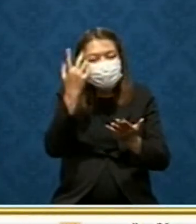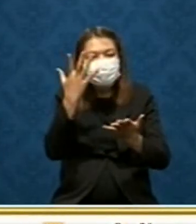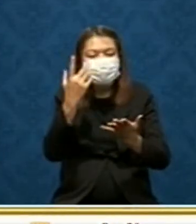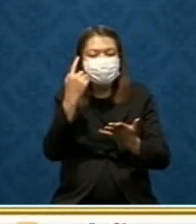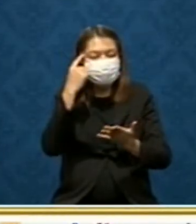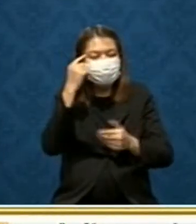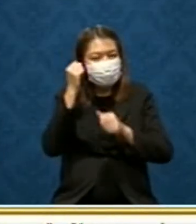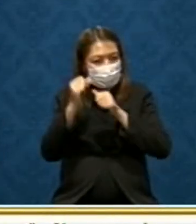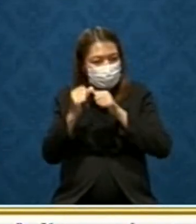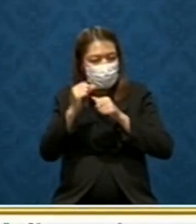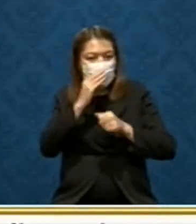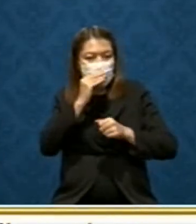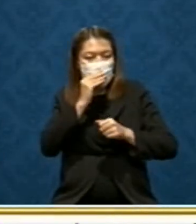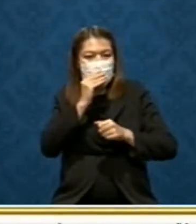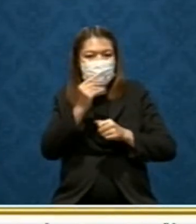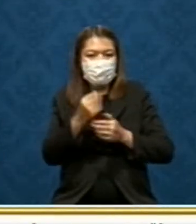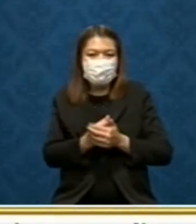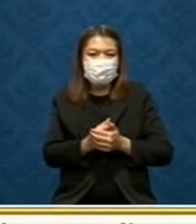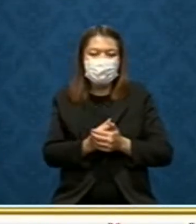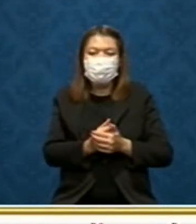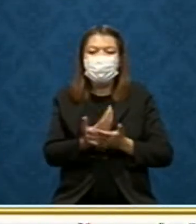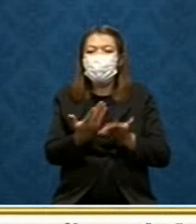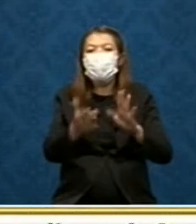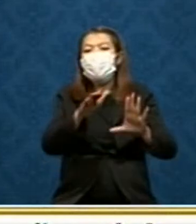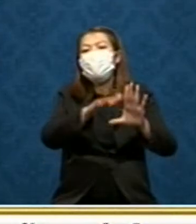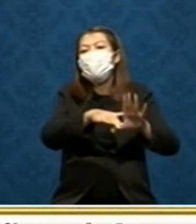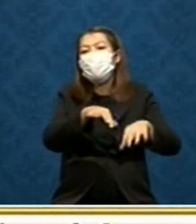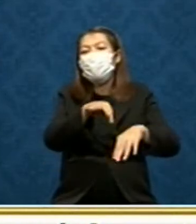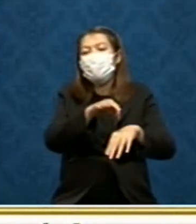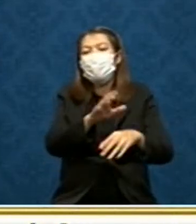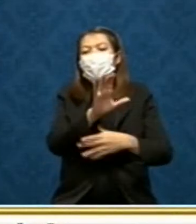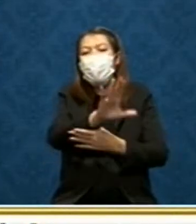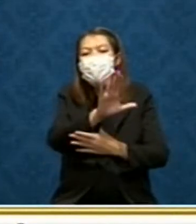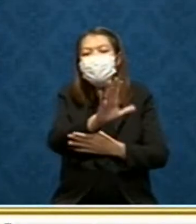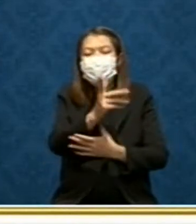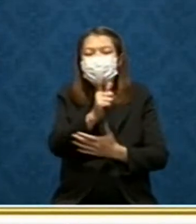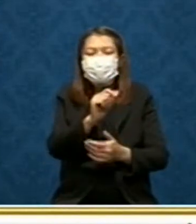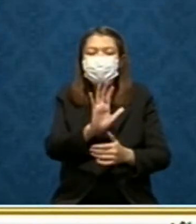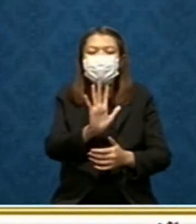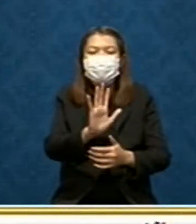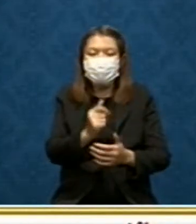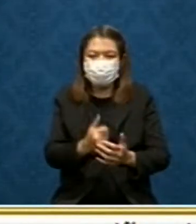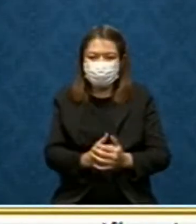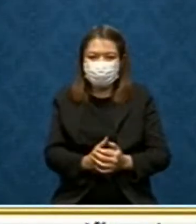ไมสำนึก คุไม่จำคำพูของคุณคุก็ลง ใครห้ามคไม่ได้หรกลงสมัคร